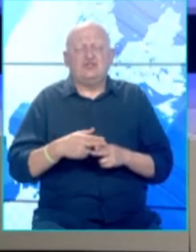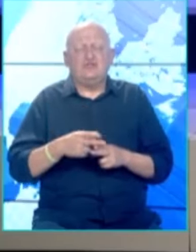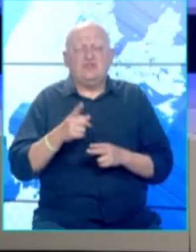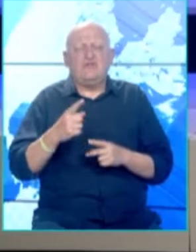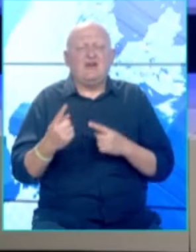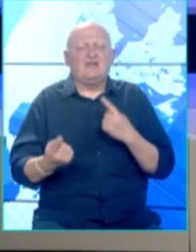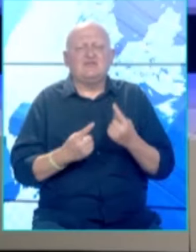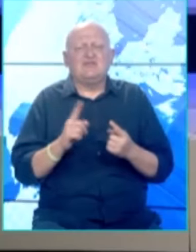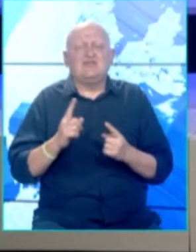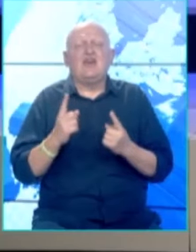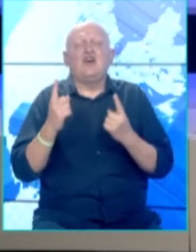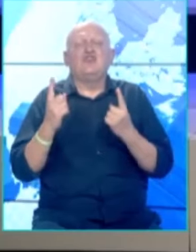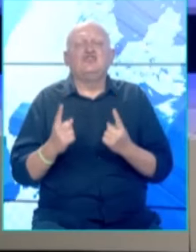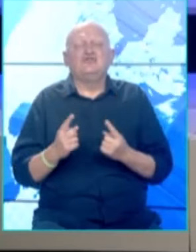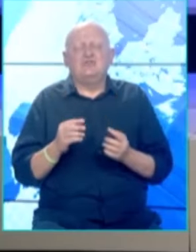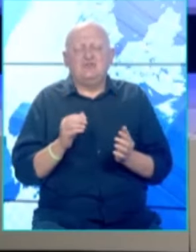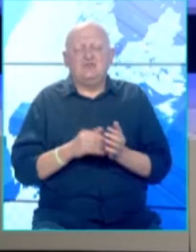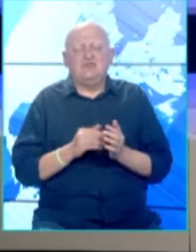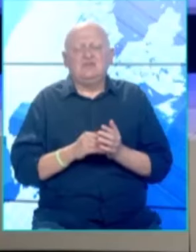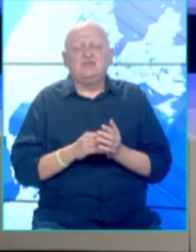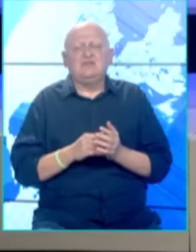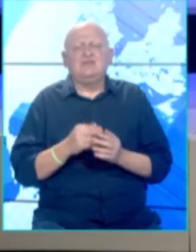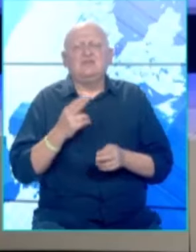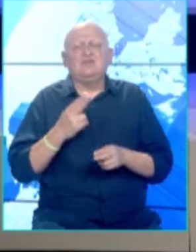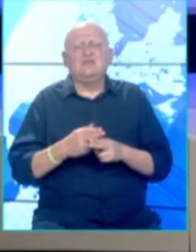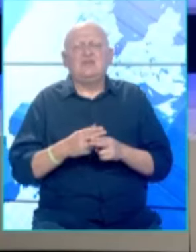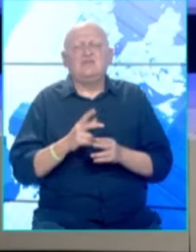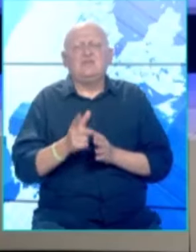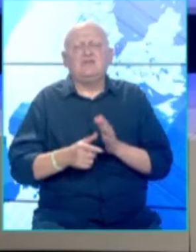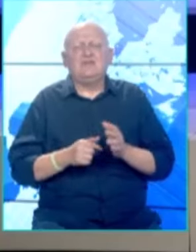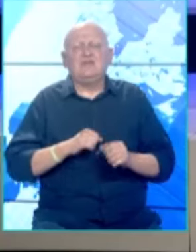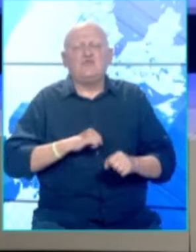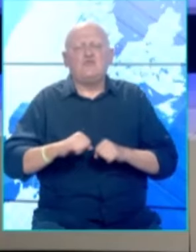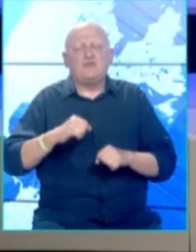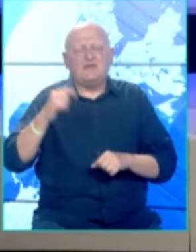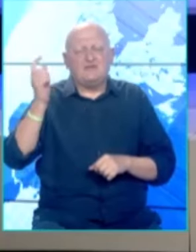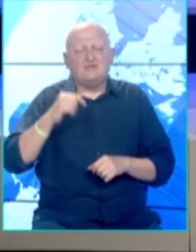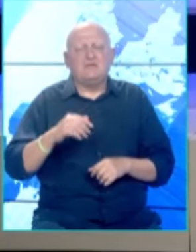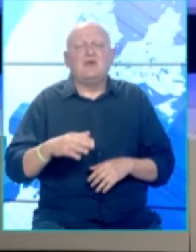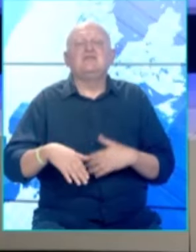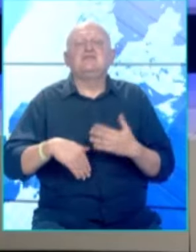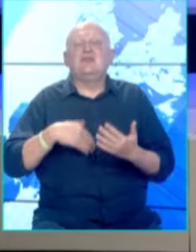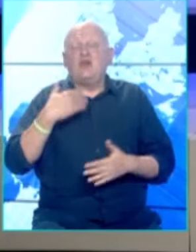ovakvo stanje neodrživo i da treba da se imenuje privremeni upravni odbor, da se onda